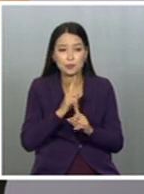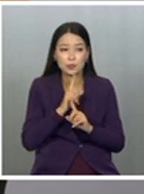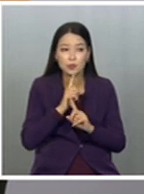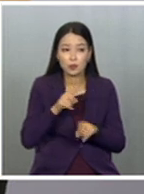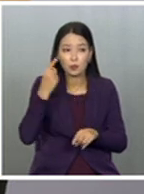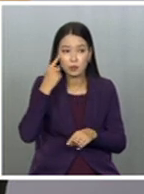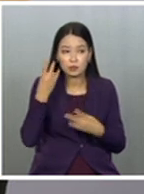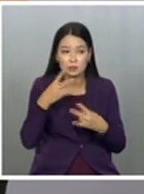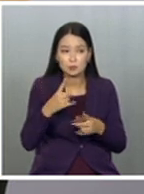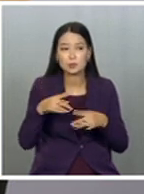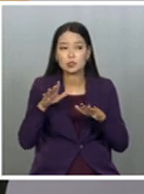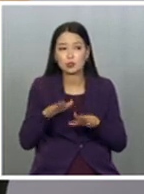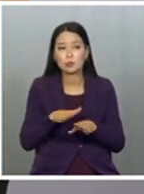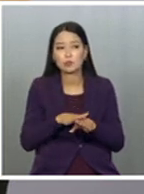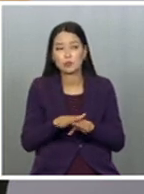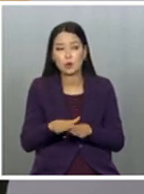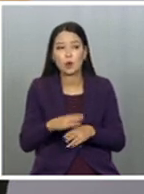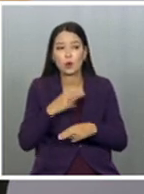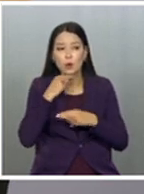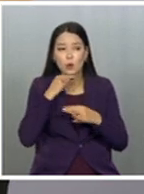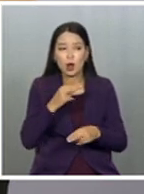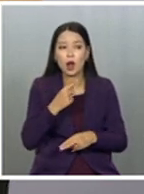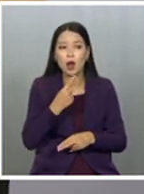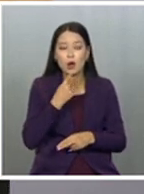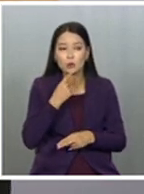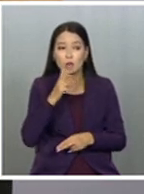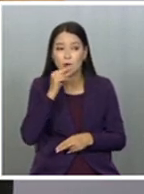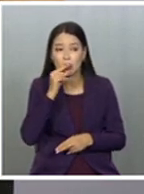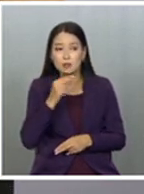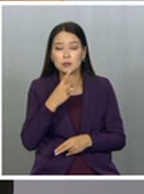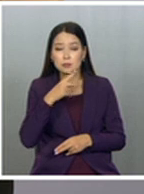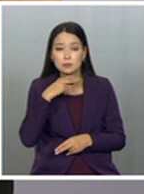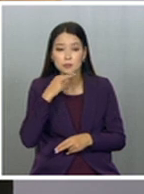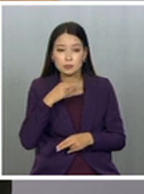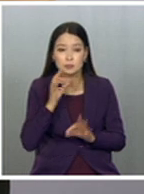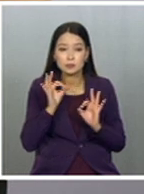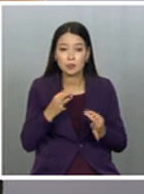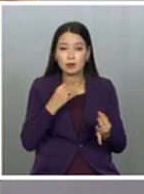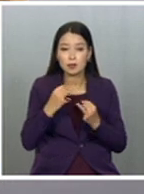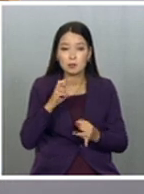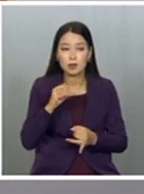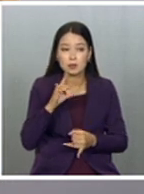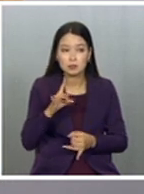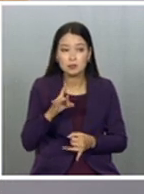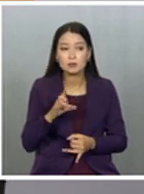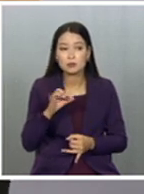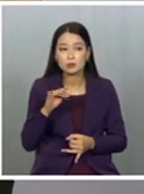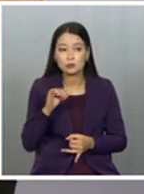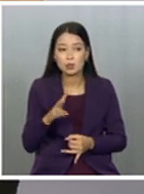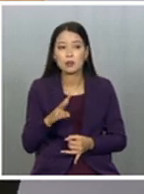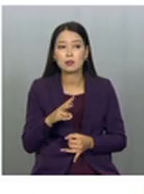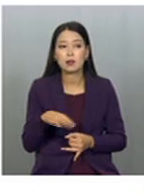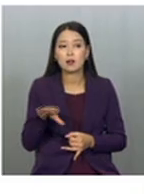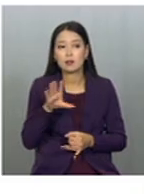көңіл бөліп, аузыңды тарта сөйле Біржан батыр, жарамас жүздеп қайтсаң іздеп келіп». Ал айтыс соңында Сараның